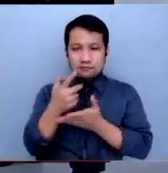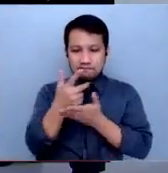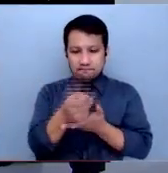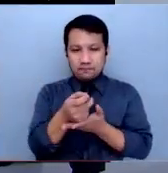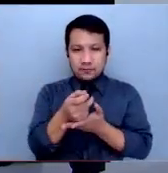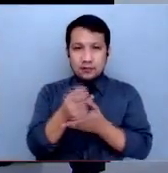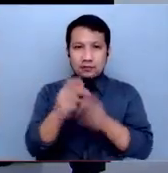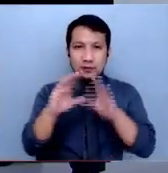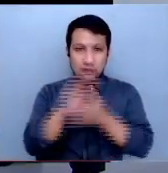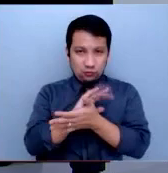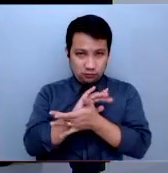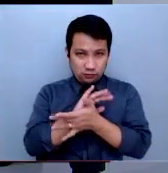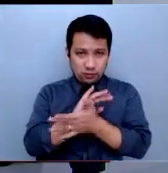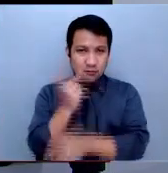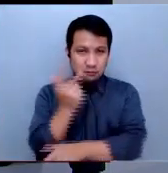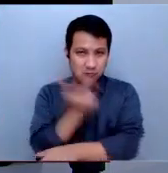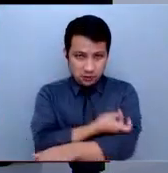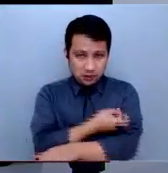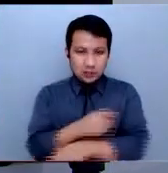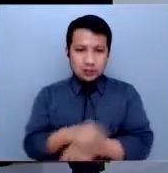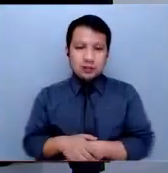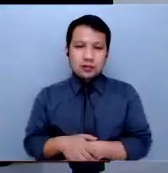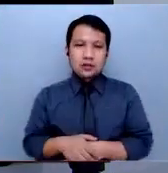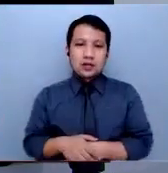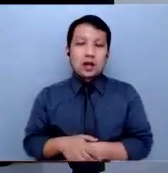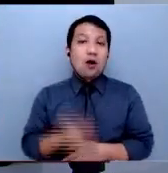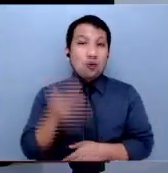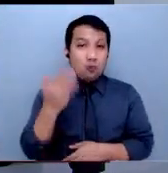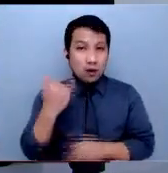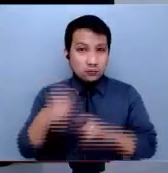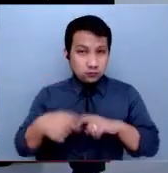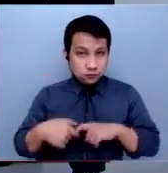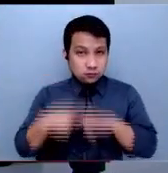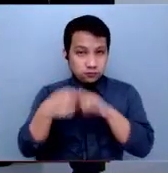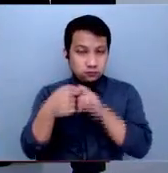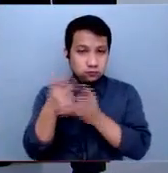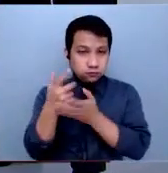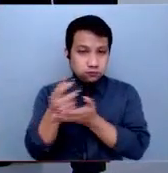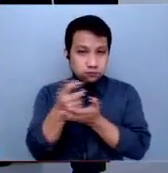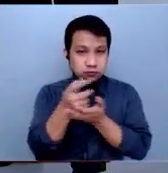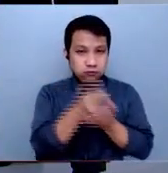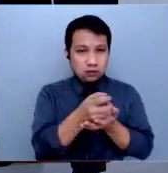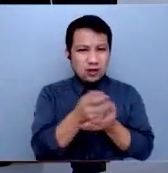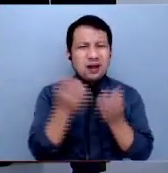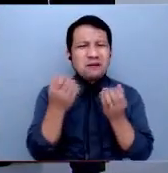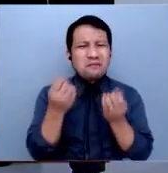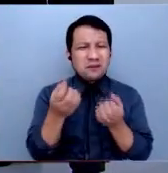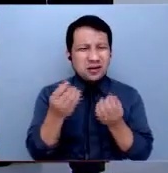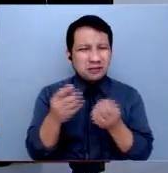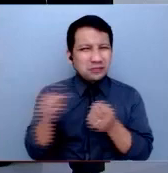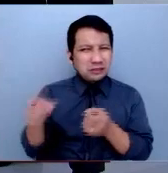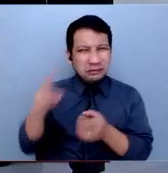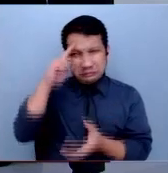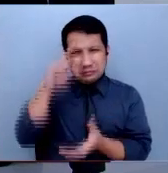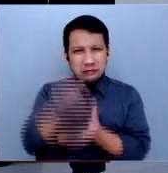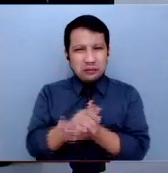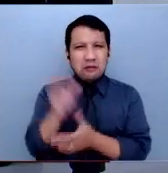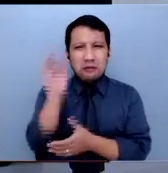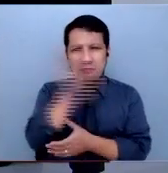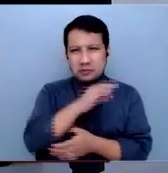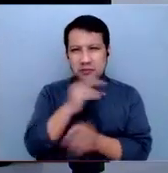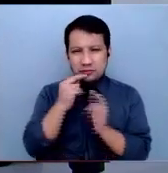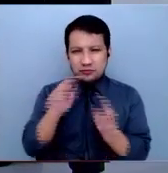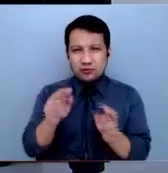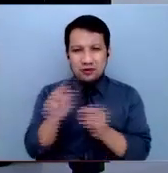vaccine. Aminado po si Adyong na naantala ang kanilang pagbabakuna dahil marami pa rin kasi ang naniniwala sa mga fake news laban po